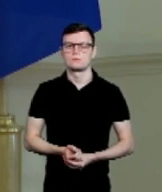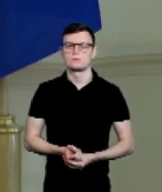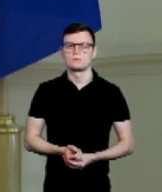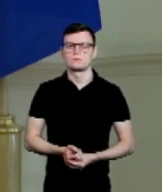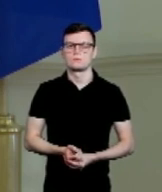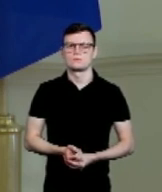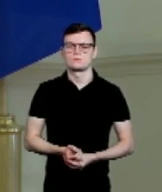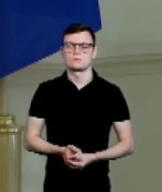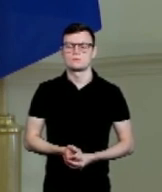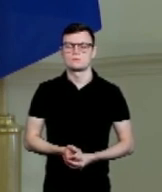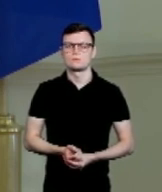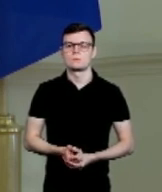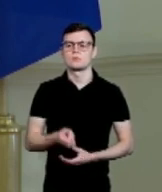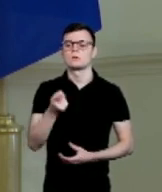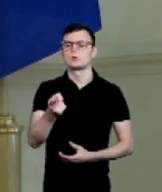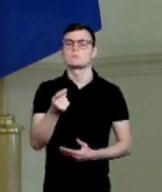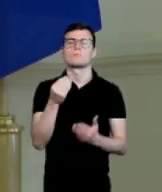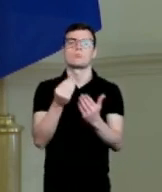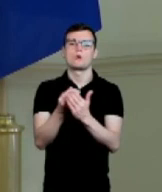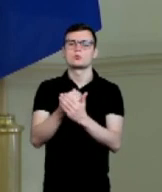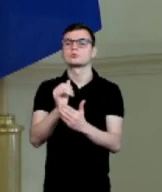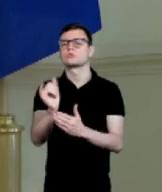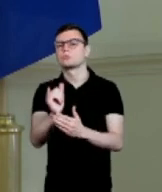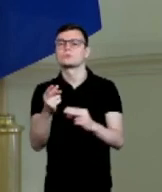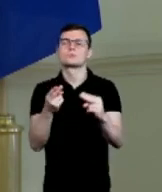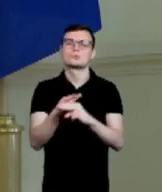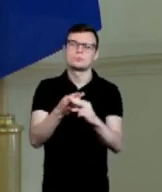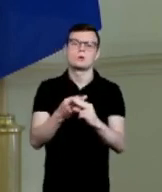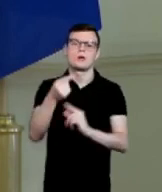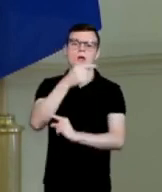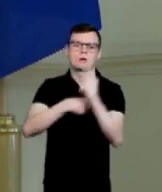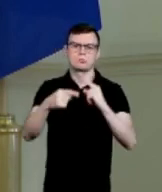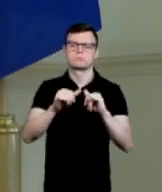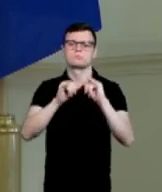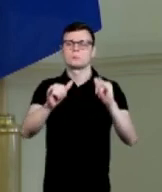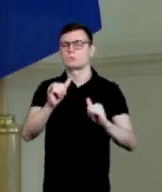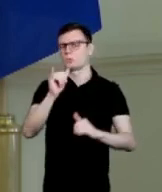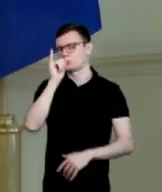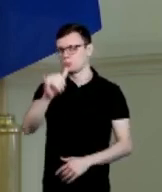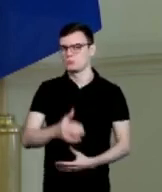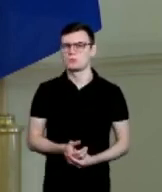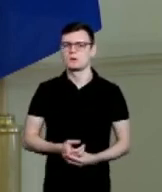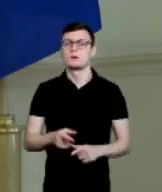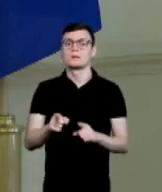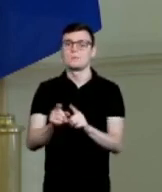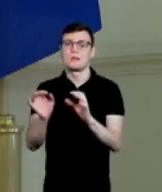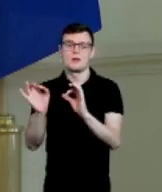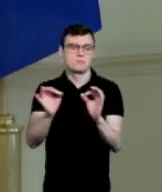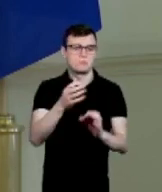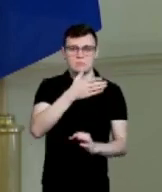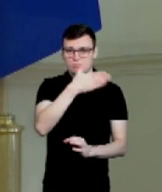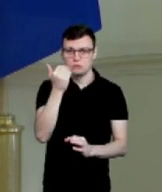kalbam apie mokesčius, kurie trukdo ekonominio augimui ir kalbam apie neefektyvias mokesčių lengvatas.